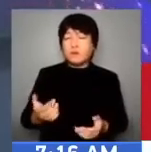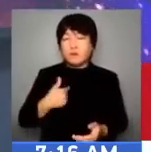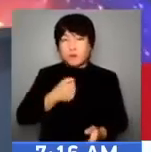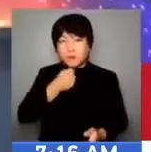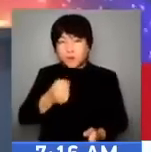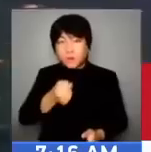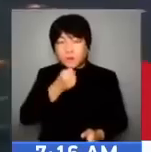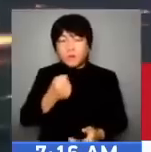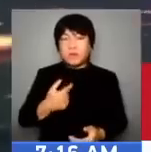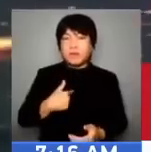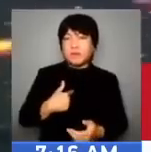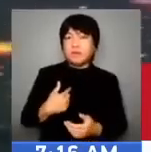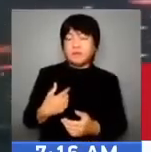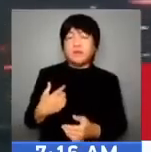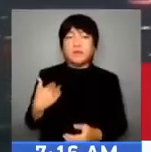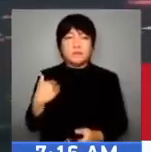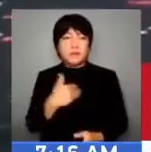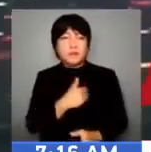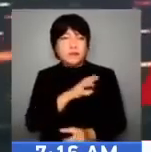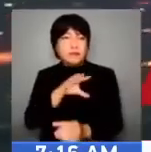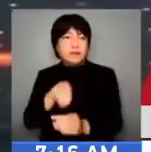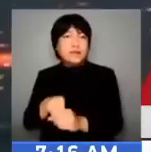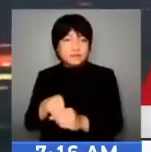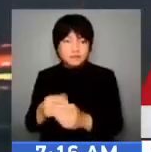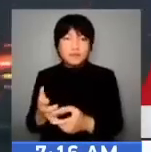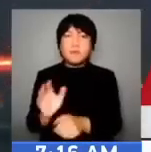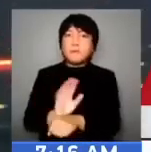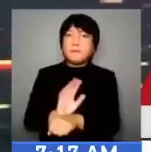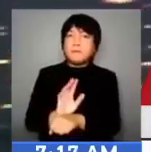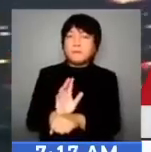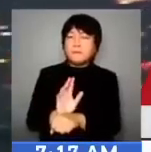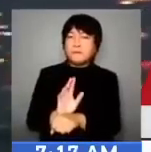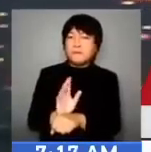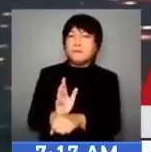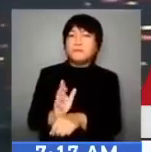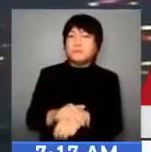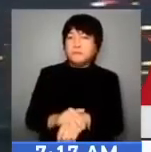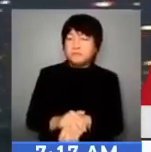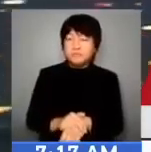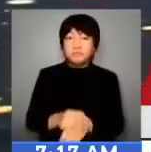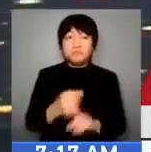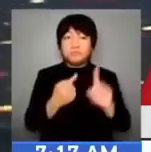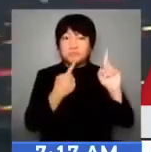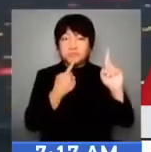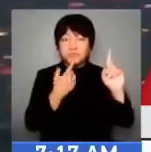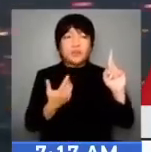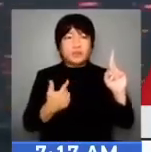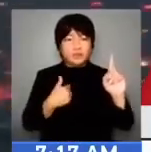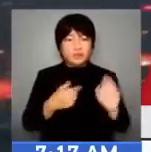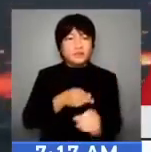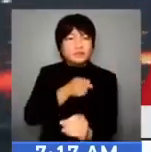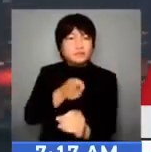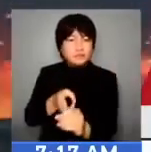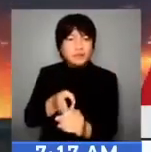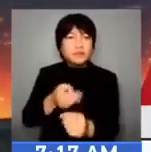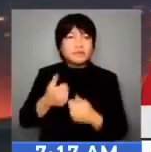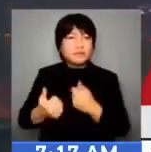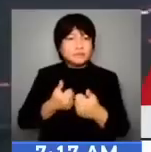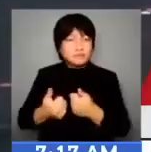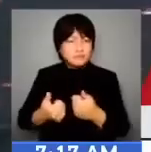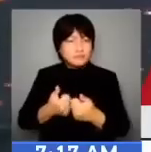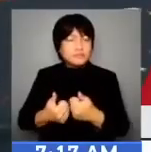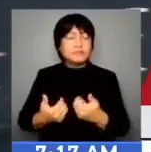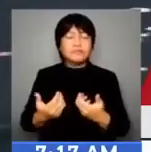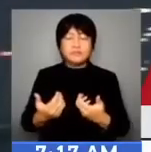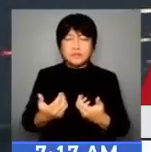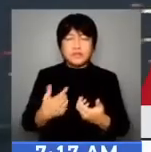entertainment industry. I know how it feels like to start from the bottom and be a contestant myself. And so, ngayon lang ako